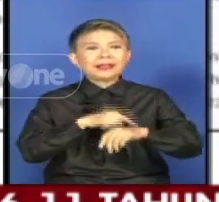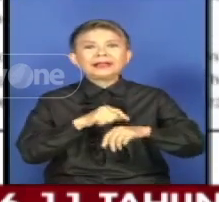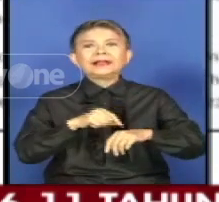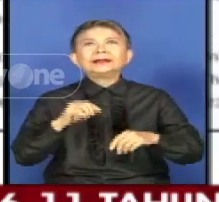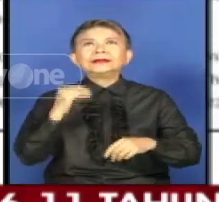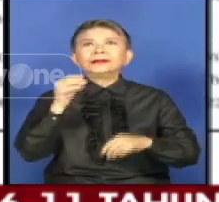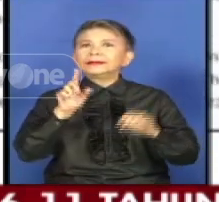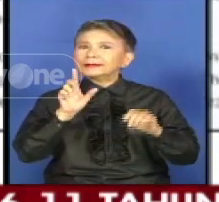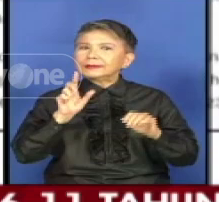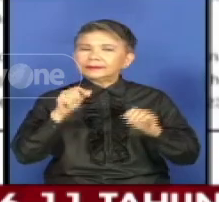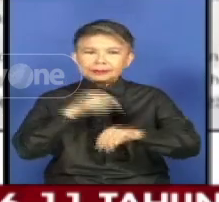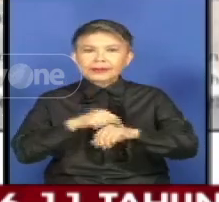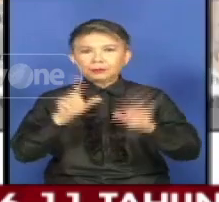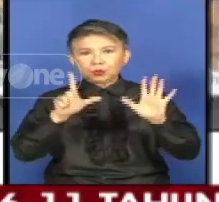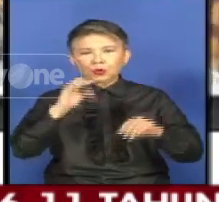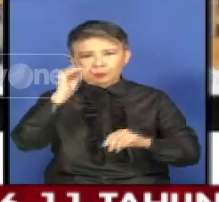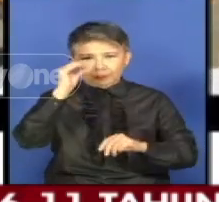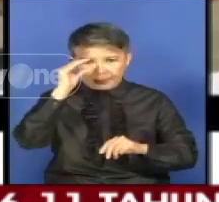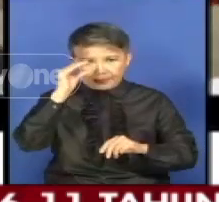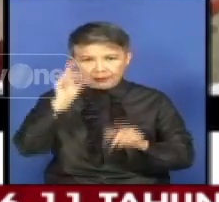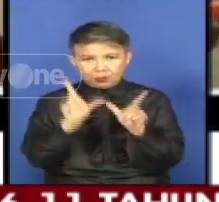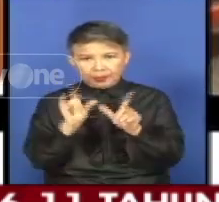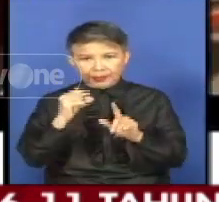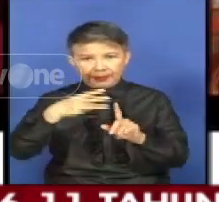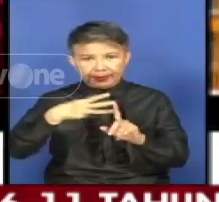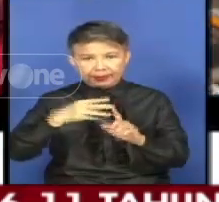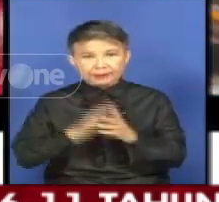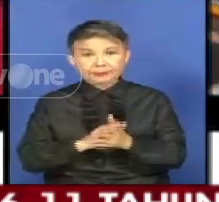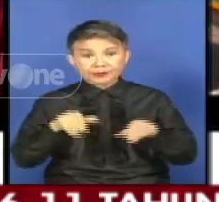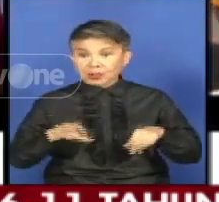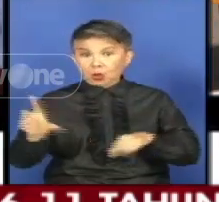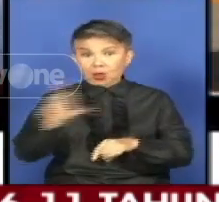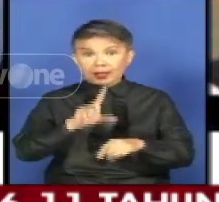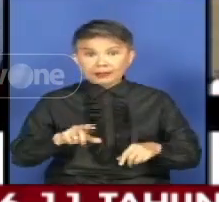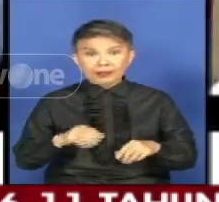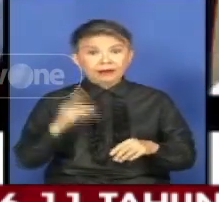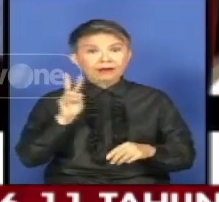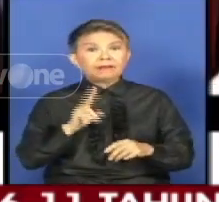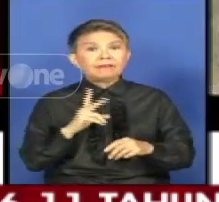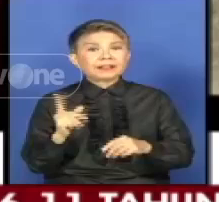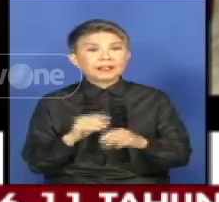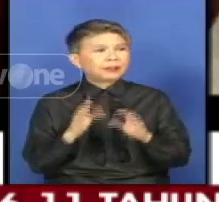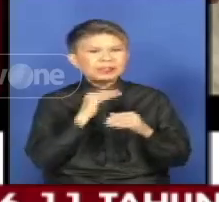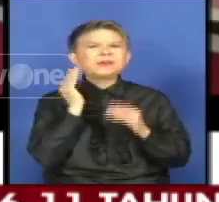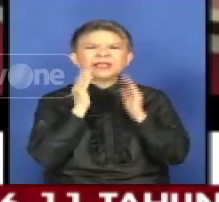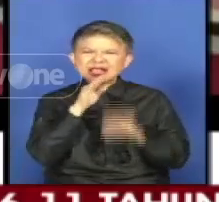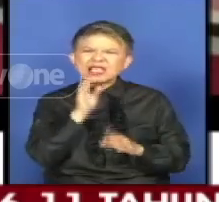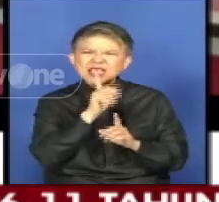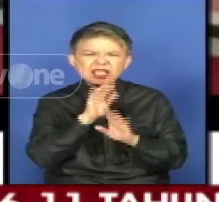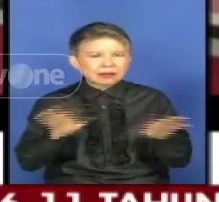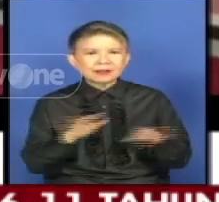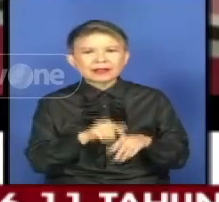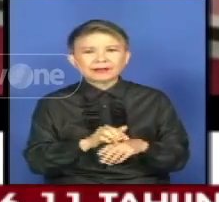pukul 7.30 pagi waktu Indonesia Barat, sehingga saat ini lokasi vaksinasi pun masih terpantau sepi. Nah, nantinya rencananya